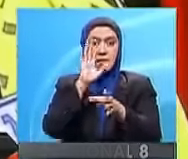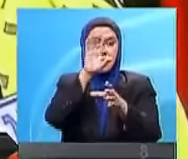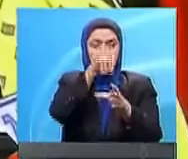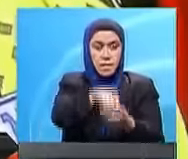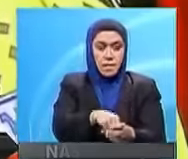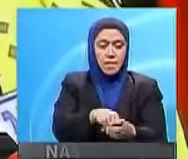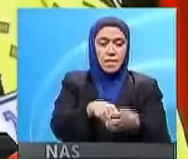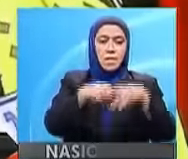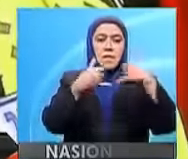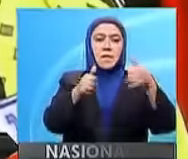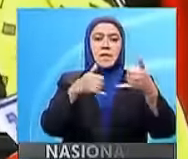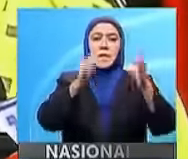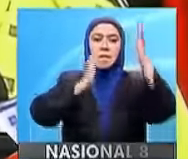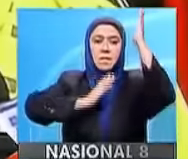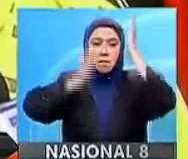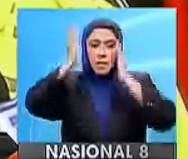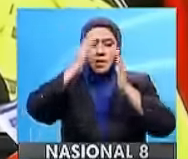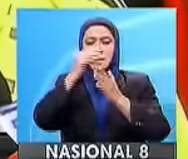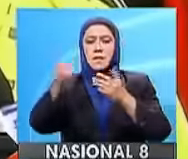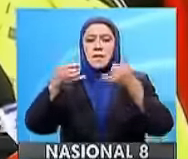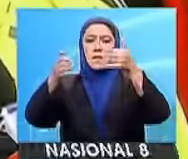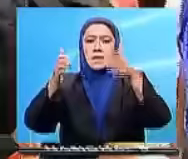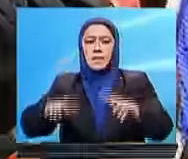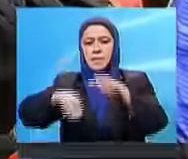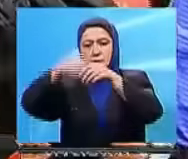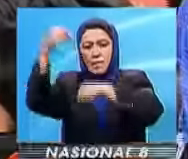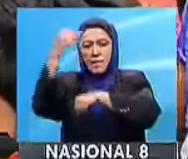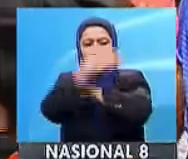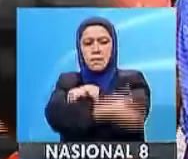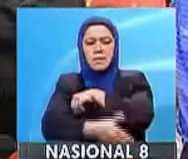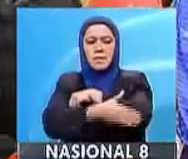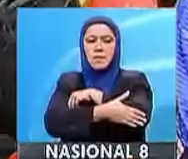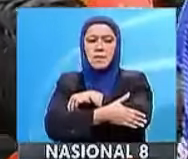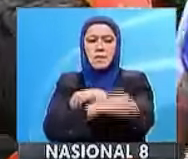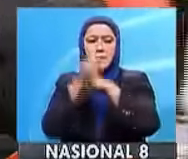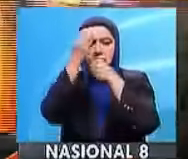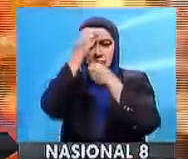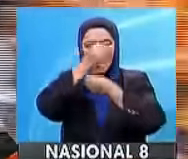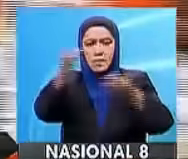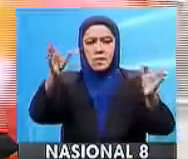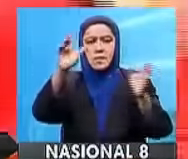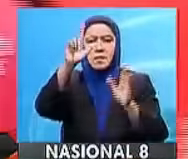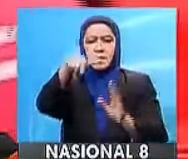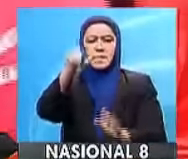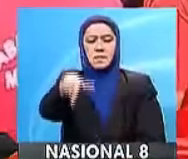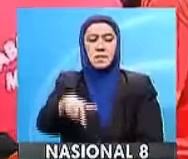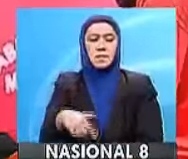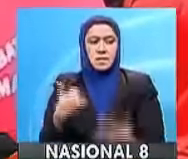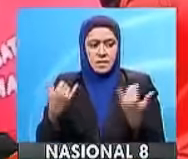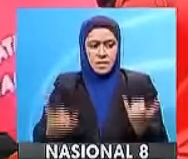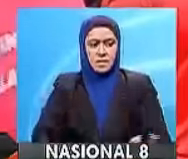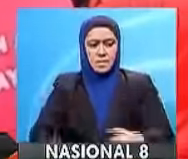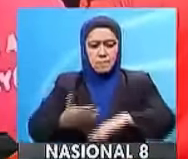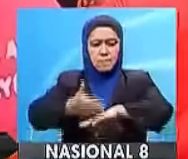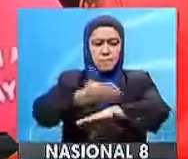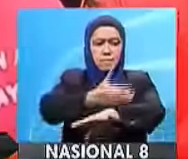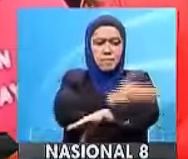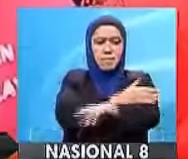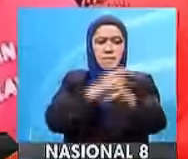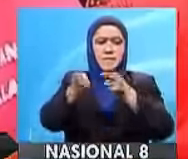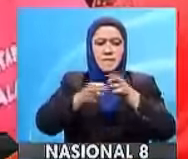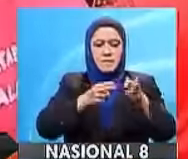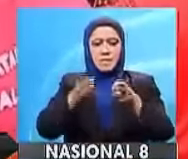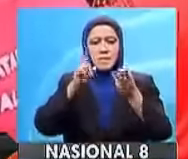pemain import yang sedia ada yang kita akan umumkan nanti. Katanya Selangor kini sedang memperkukuh pengurusan dari aspek